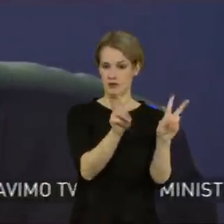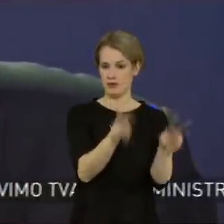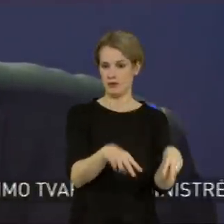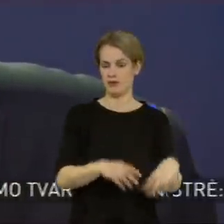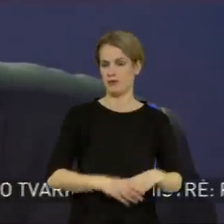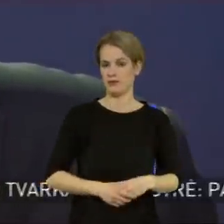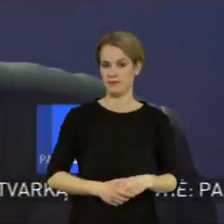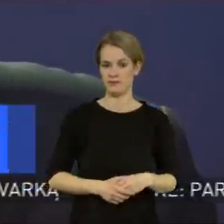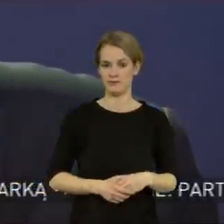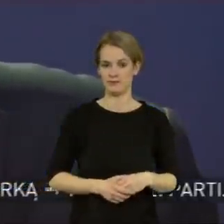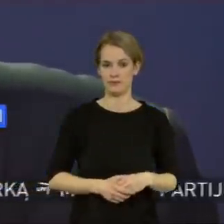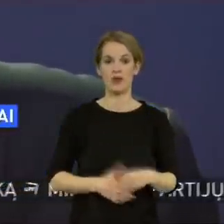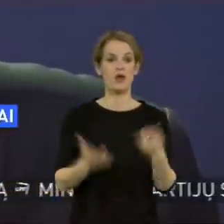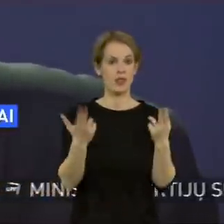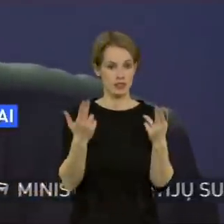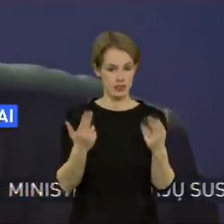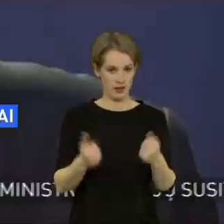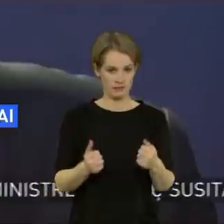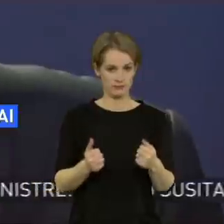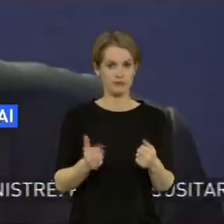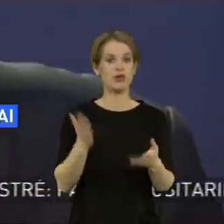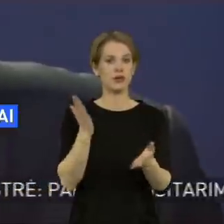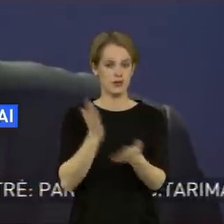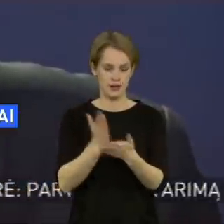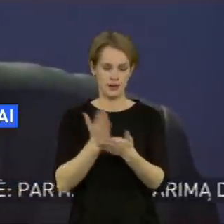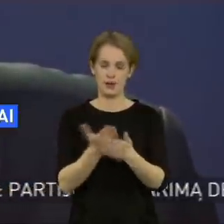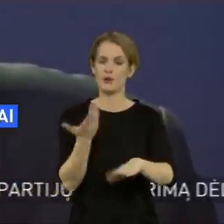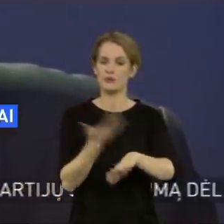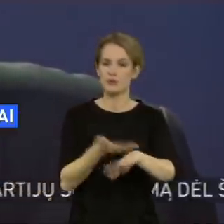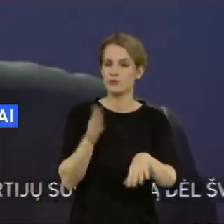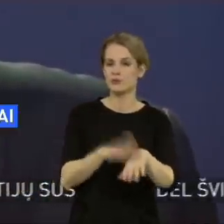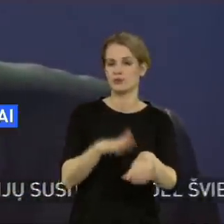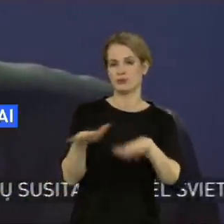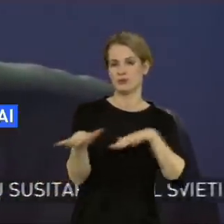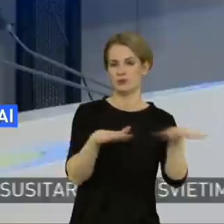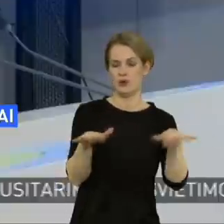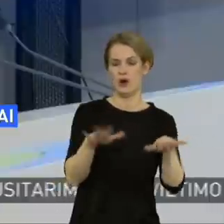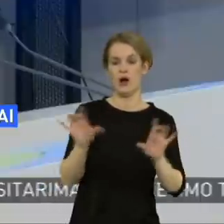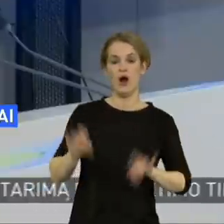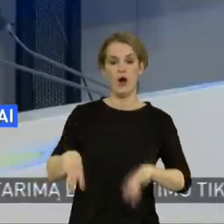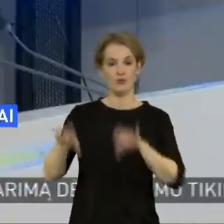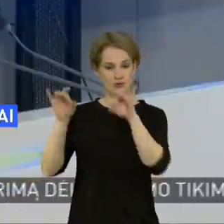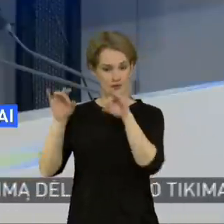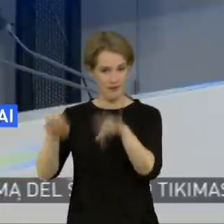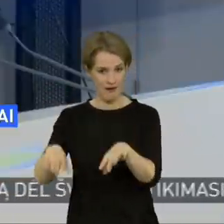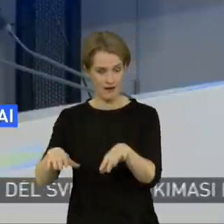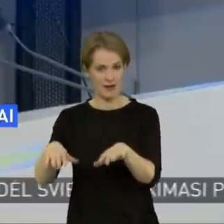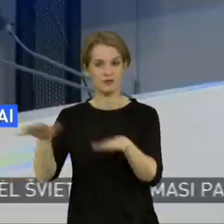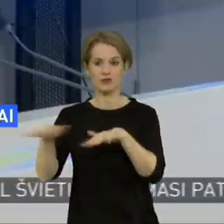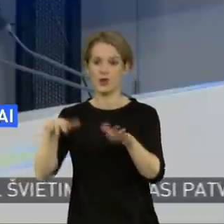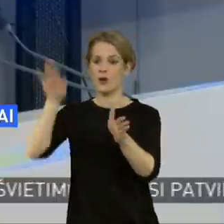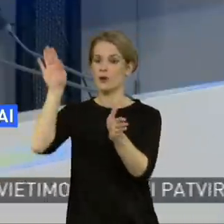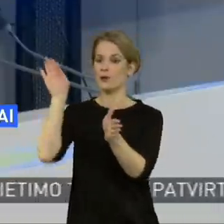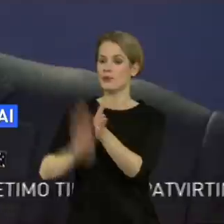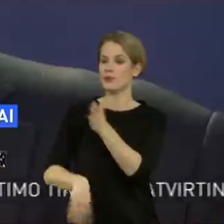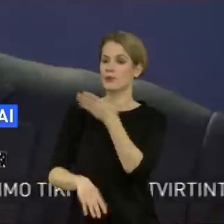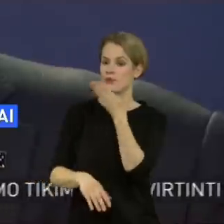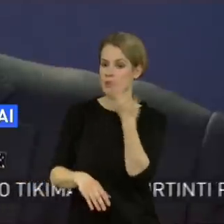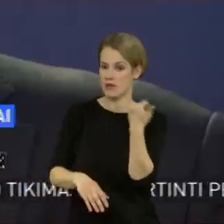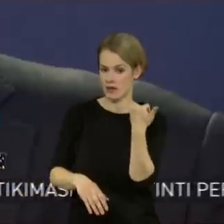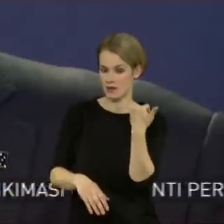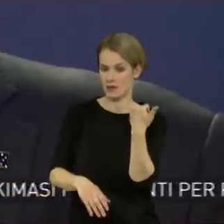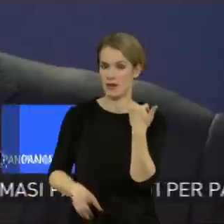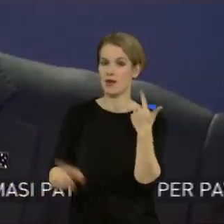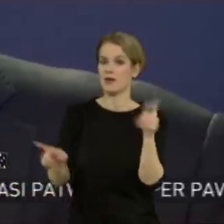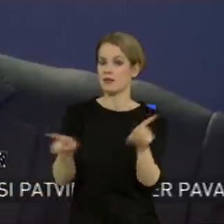Jie susiduria su tikrai sunkumais, su nepažabota krizinė situacija. Australija nėra tokioje padėtyje. Taip pat būtų sąžininga pastebėti, kad iš